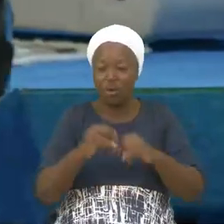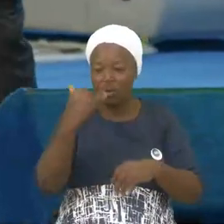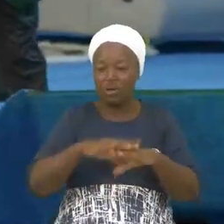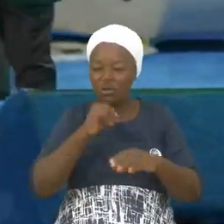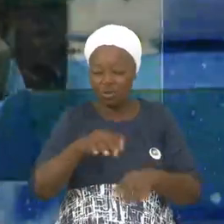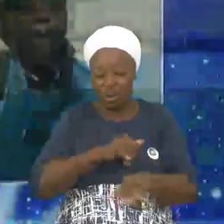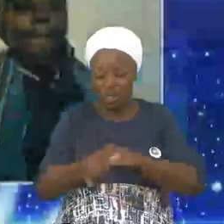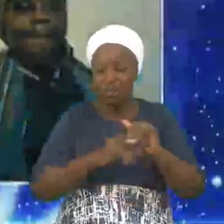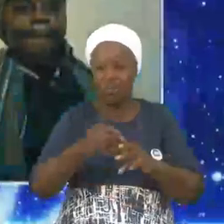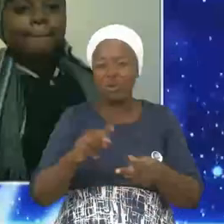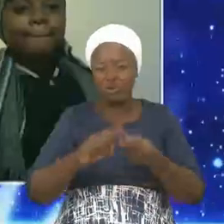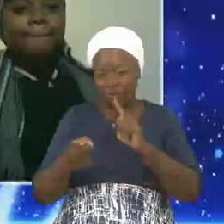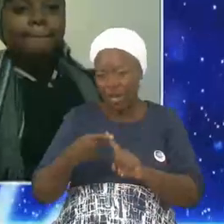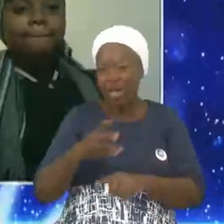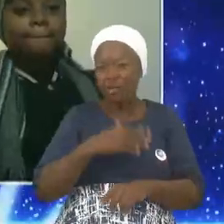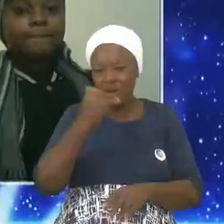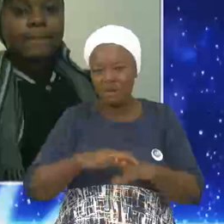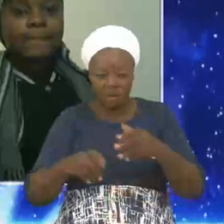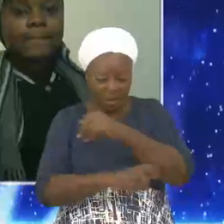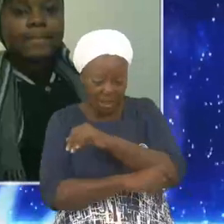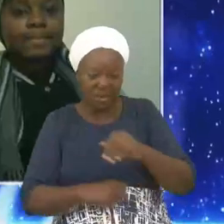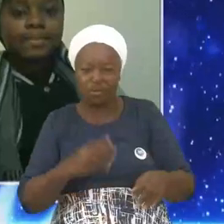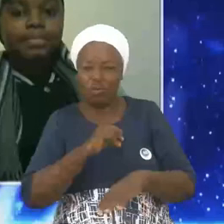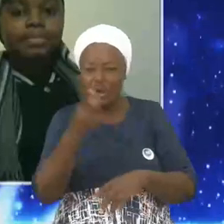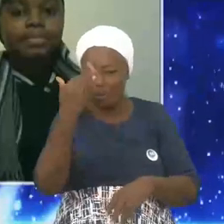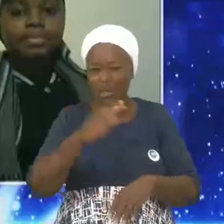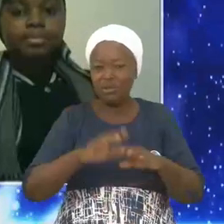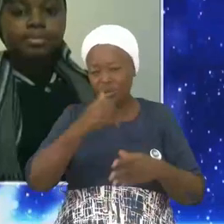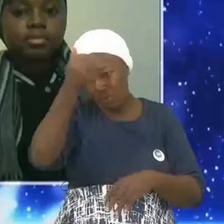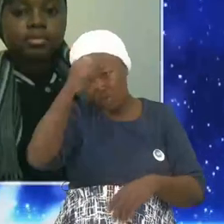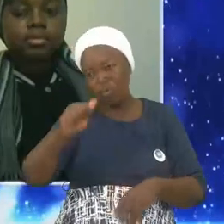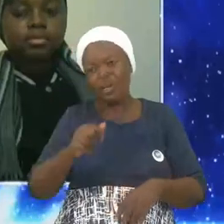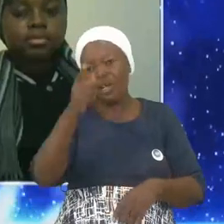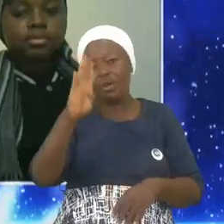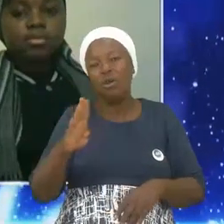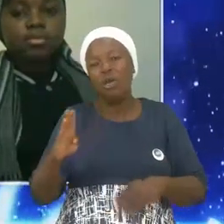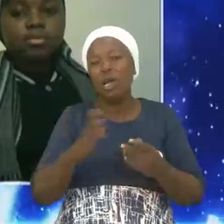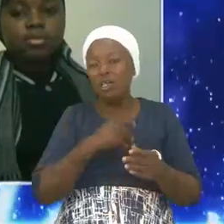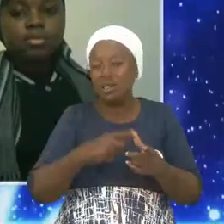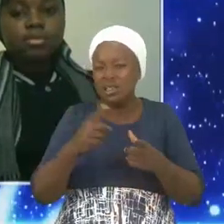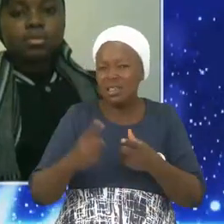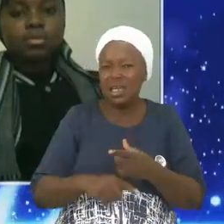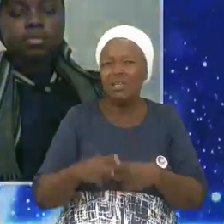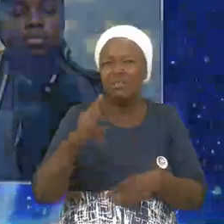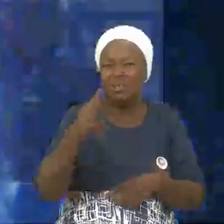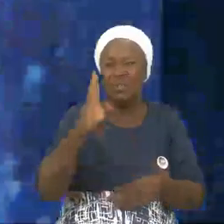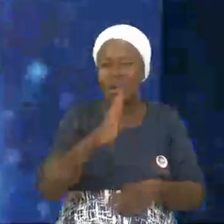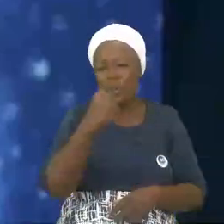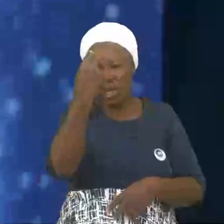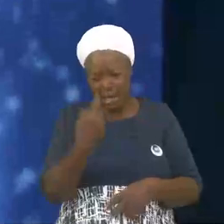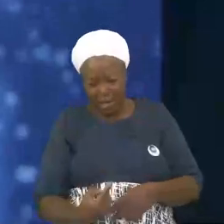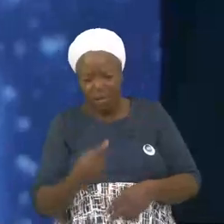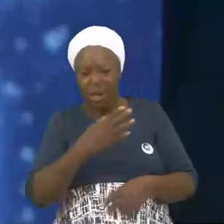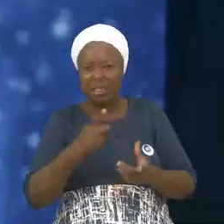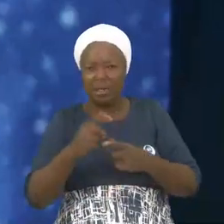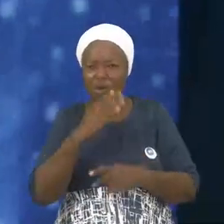les ténèbres? Pourquoi ne pas adorer les idoles? Pourquoi ne pas tromper tes voisins? Pourquoi ne pas voler? Pourquoi ne pas être